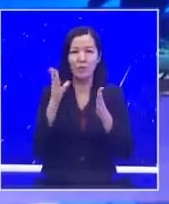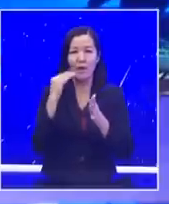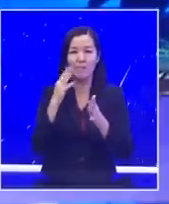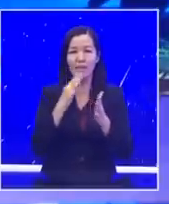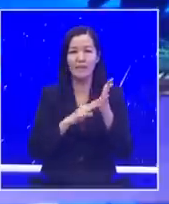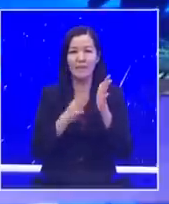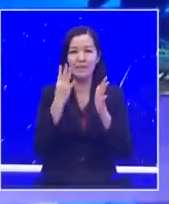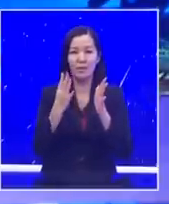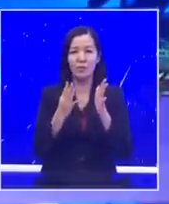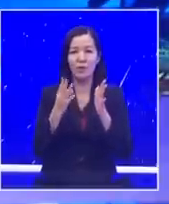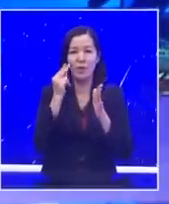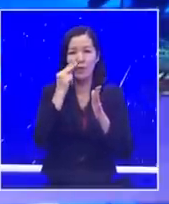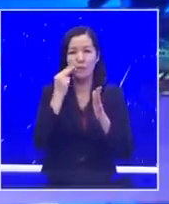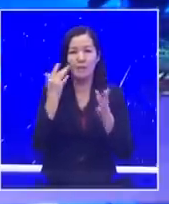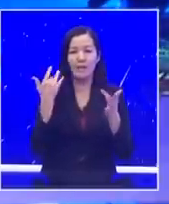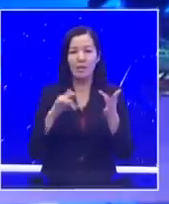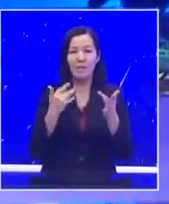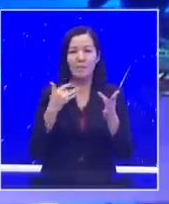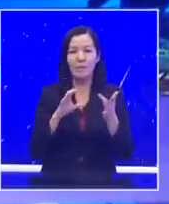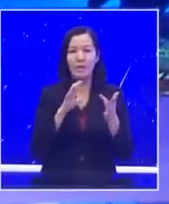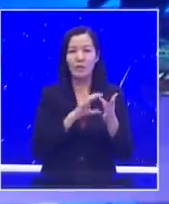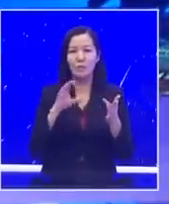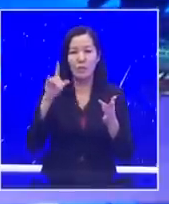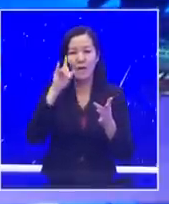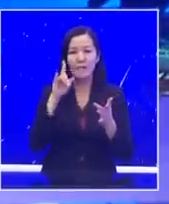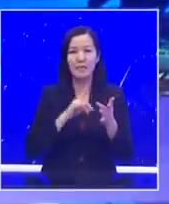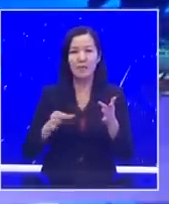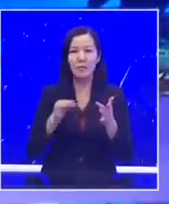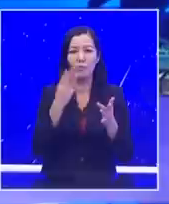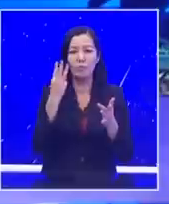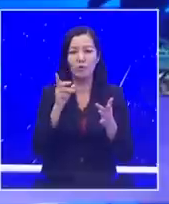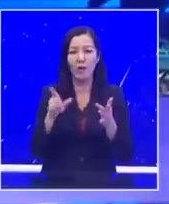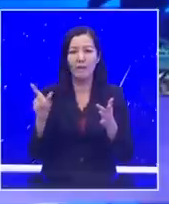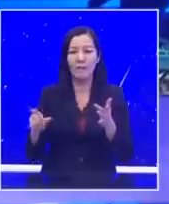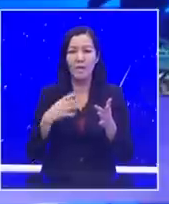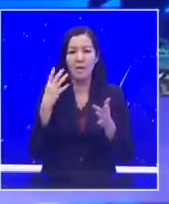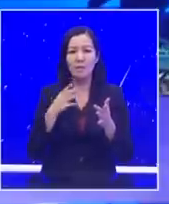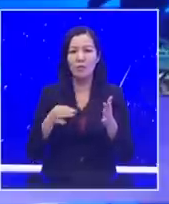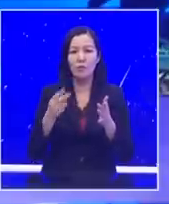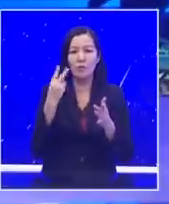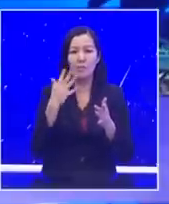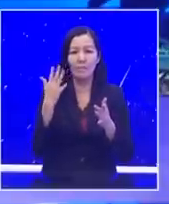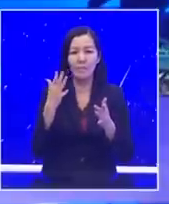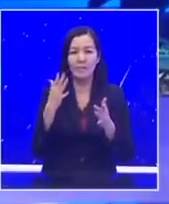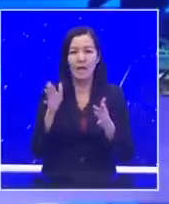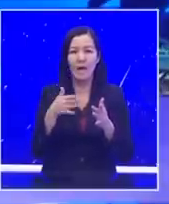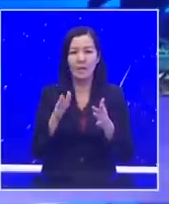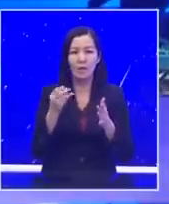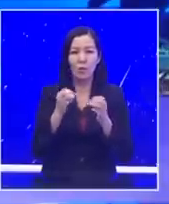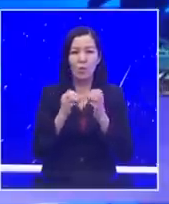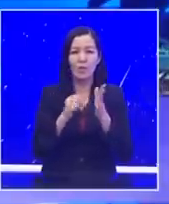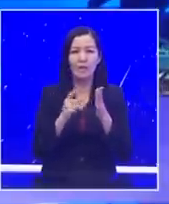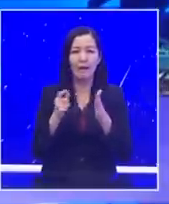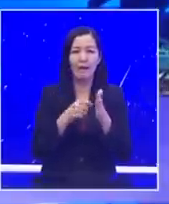184, Алматы 84, ал Шымкент, Жамбыл және солтүстік Қазақстан облыстарында 3 адамнан. Қызылорда облысынан 25, Атырауда